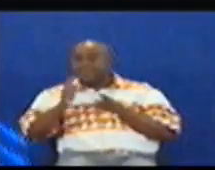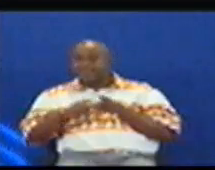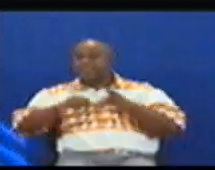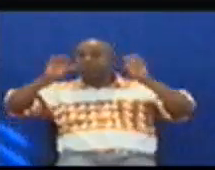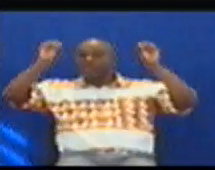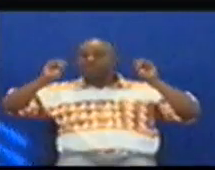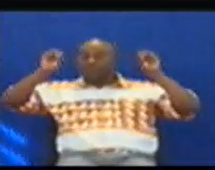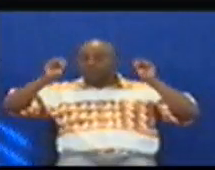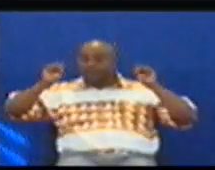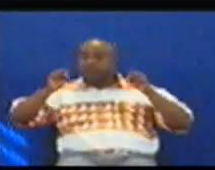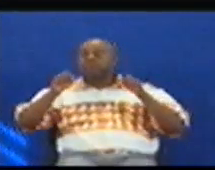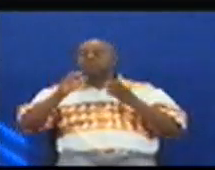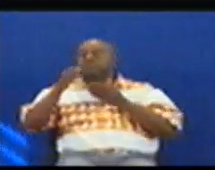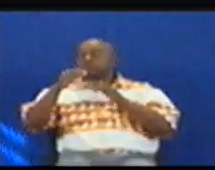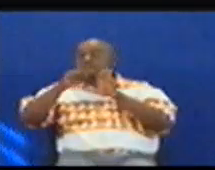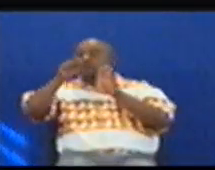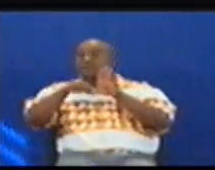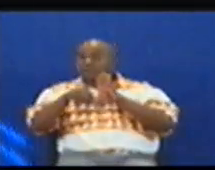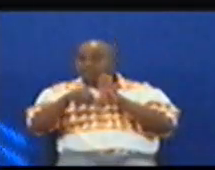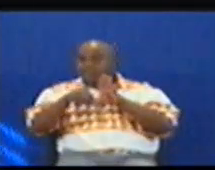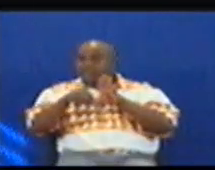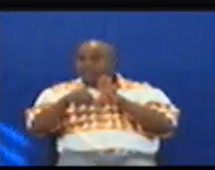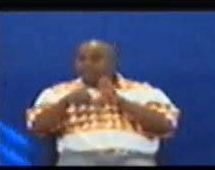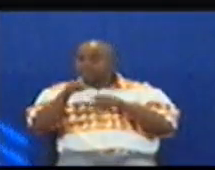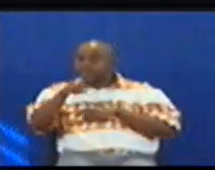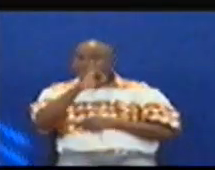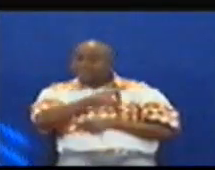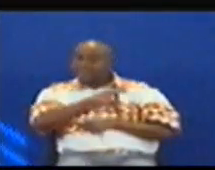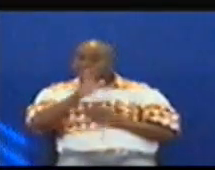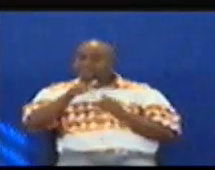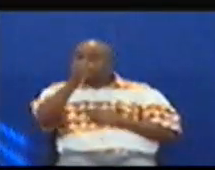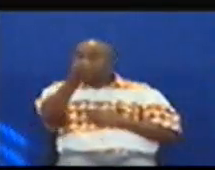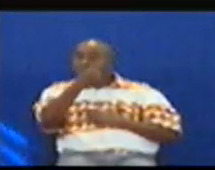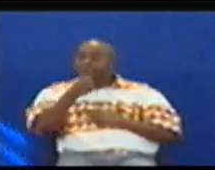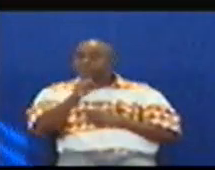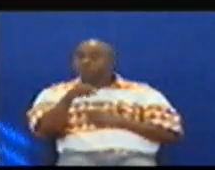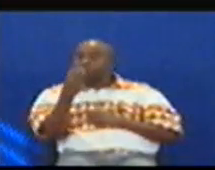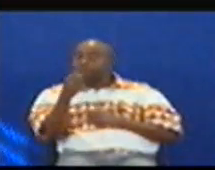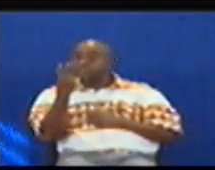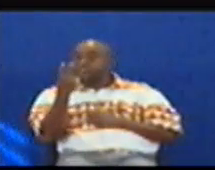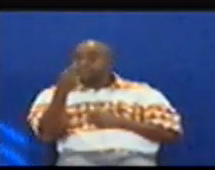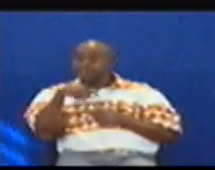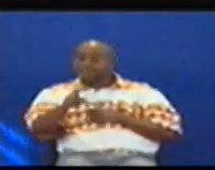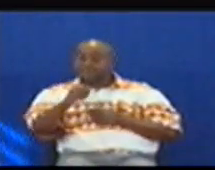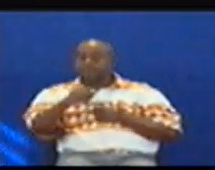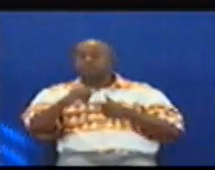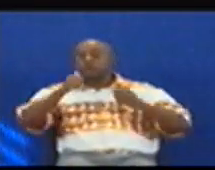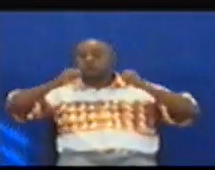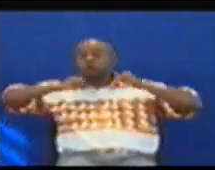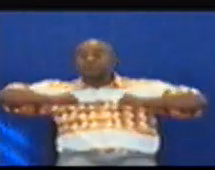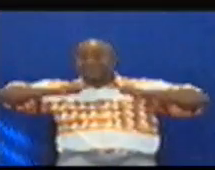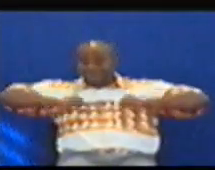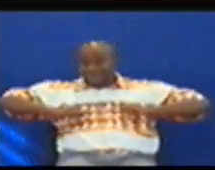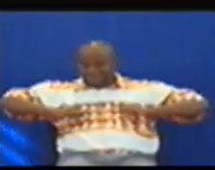pamoja na baadhi ya mataifa ya South Africa yanaajiri zaidi ya watu 2 million katika sekta ya utalii. Mheshimiwa Spika, ninalisema hili kwa sababu